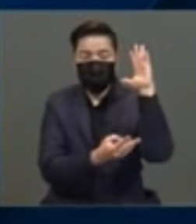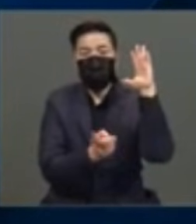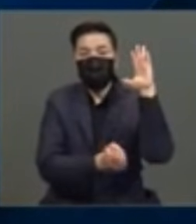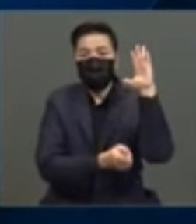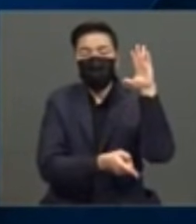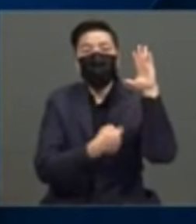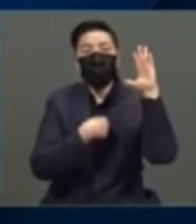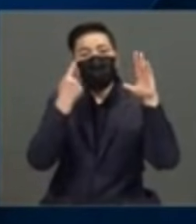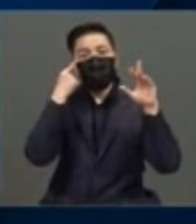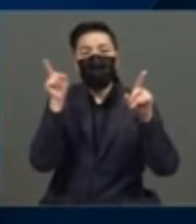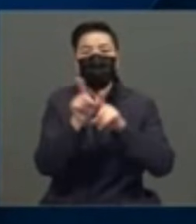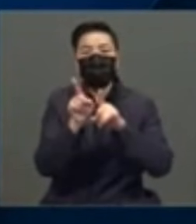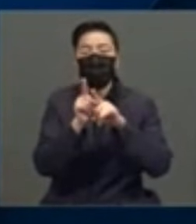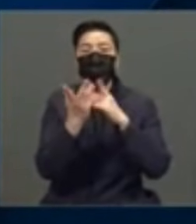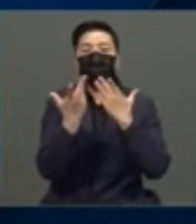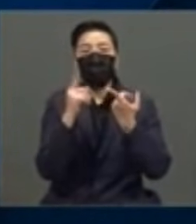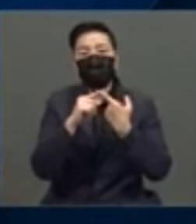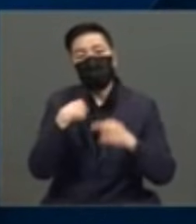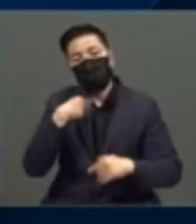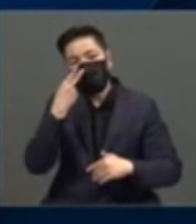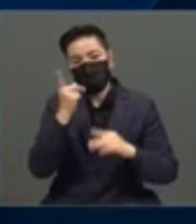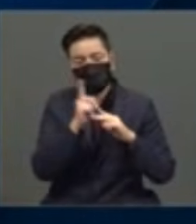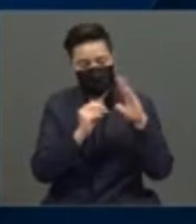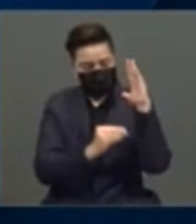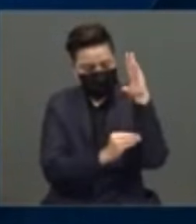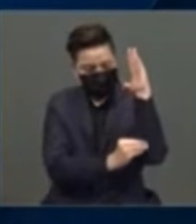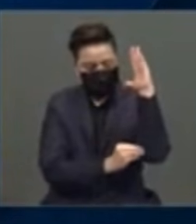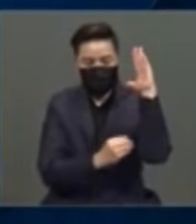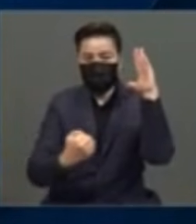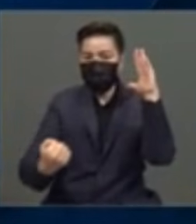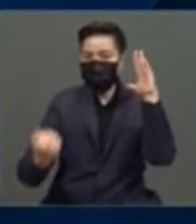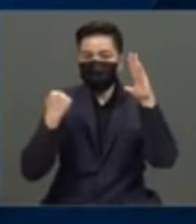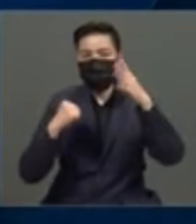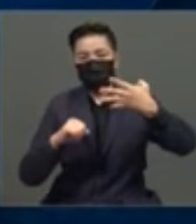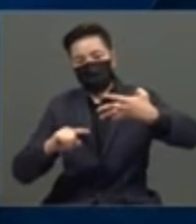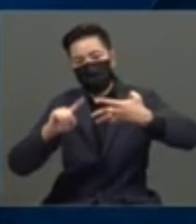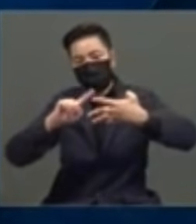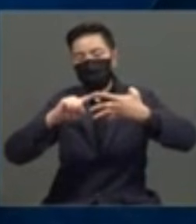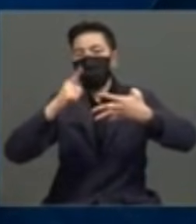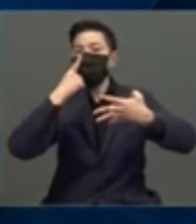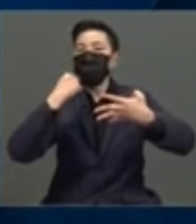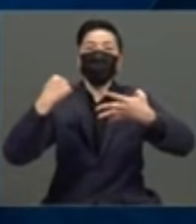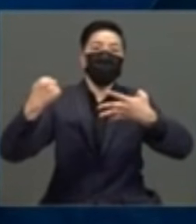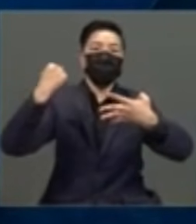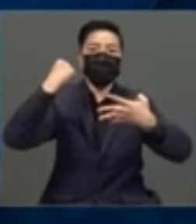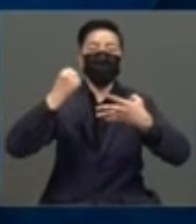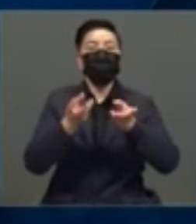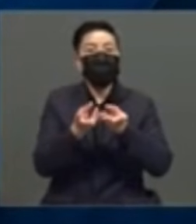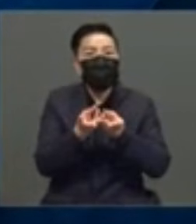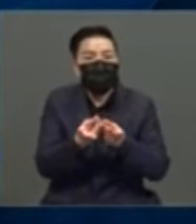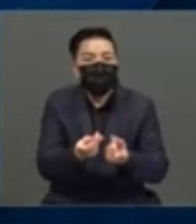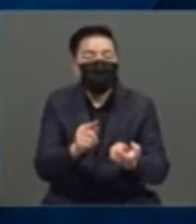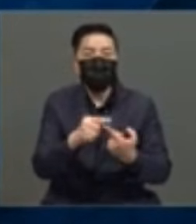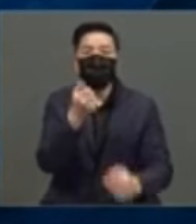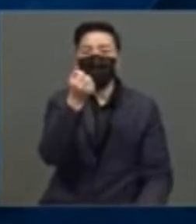นที่ที่เรามองดูว่ามีความเข้มข้นสูงสุดนะครับในเนื้อหาสาระ